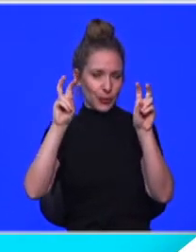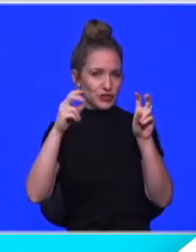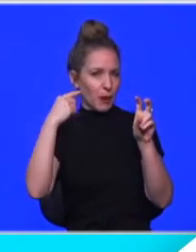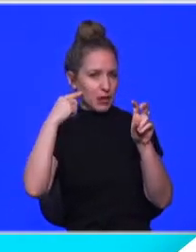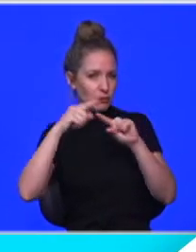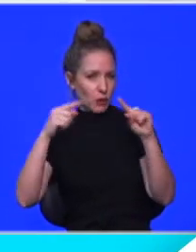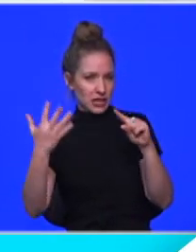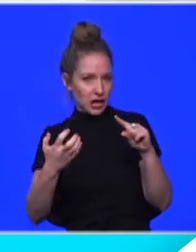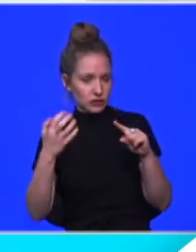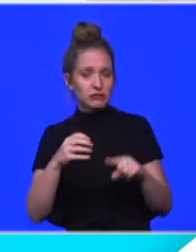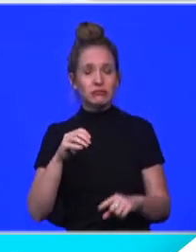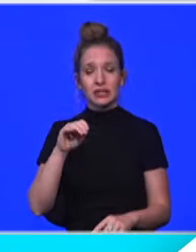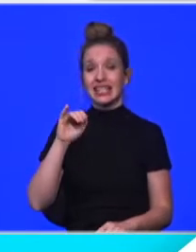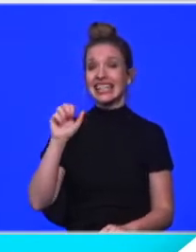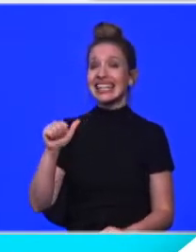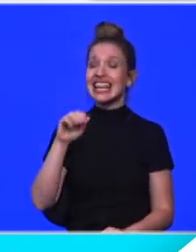ישועה עושה